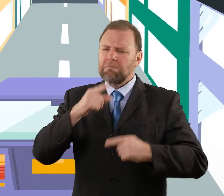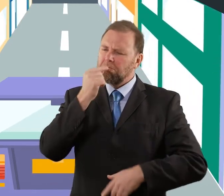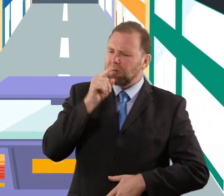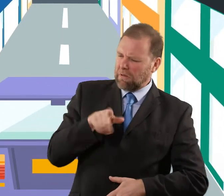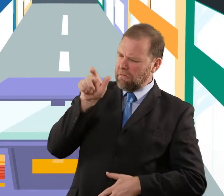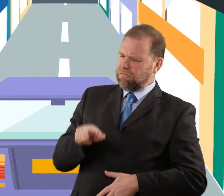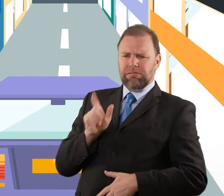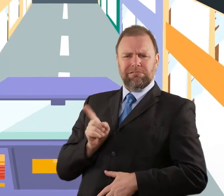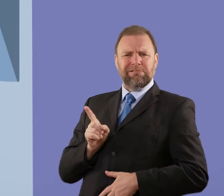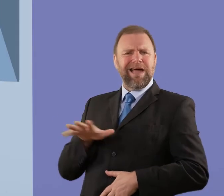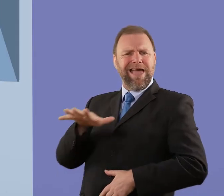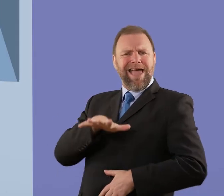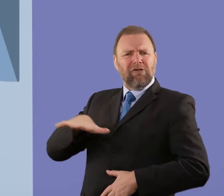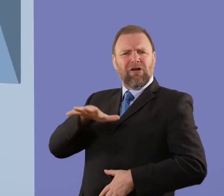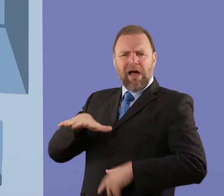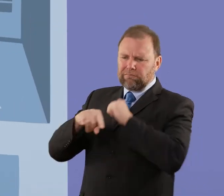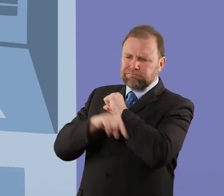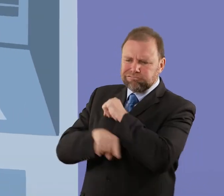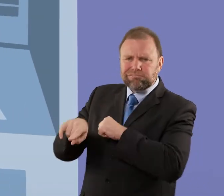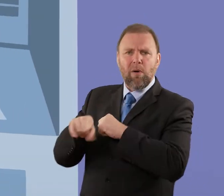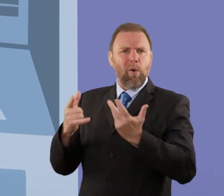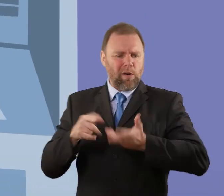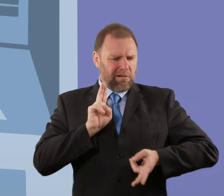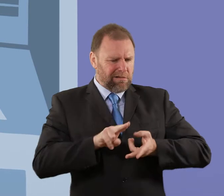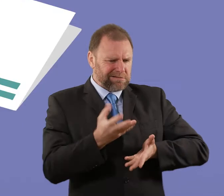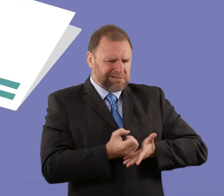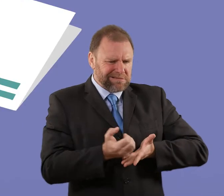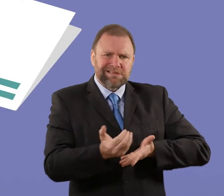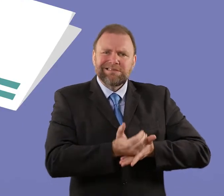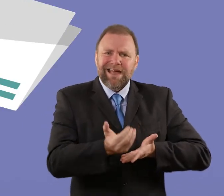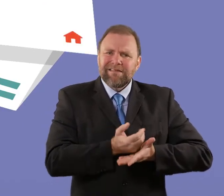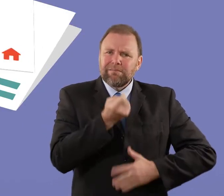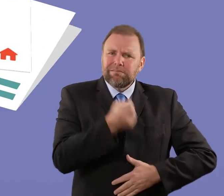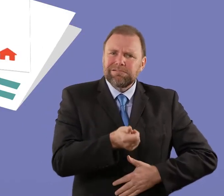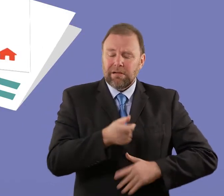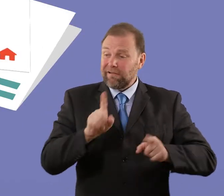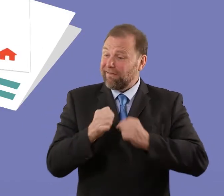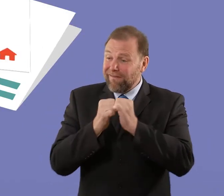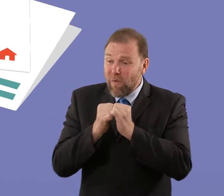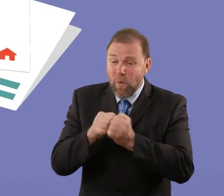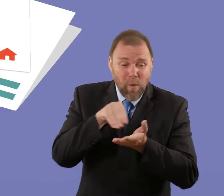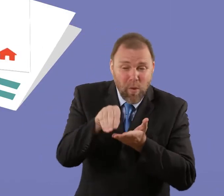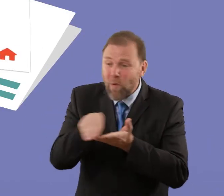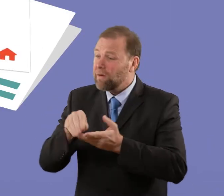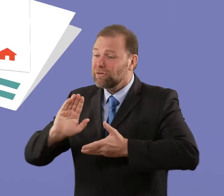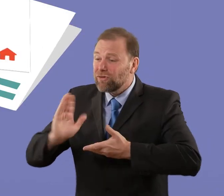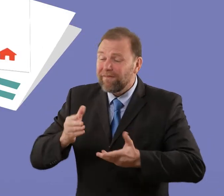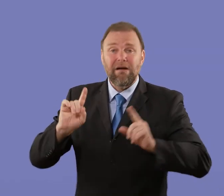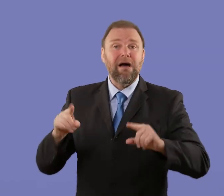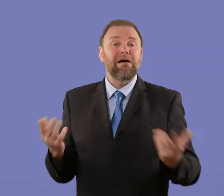o ardal ddifreintiedig, heb lawer o ganylion neu ar incwm isel, neu'n methu fforddio adnoddau a gwasanaethau